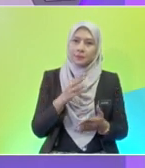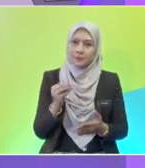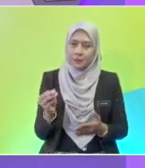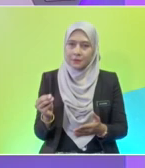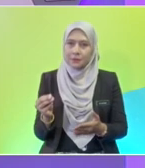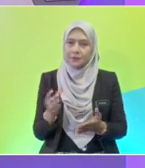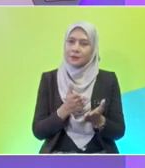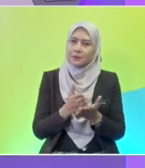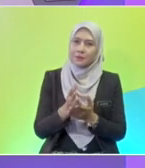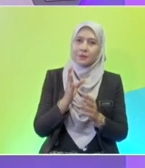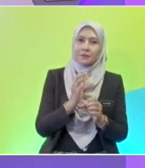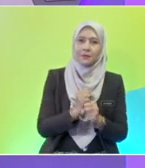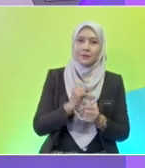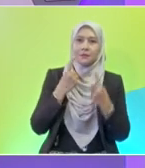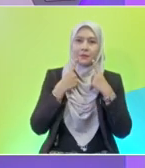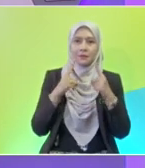mana